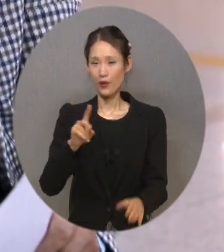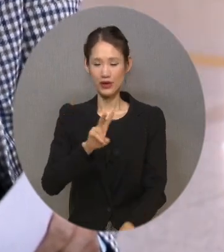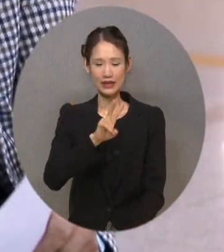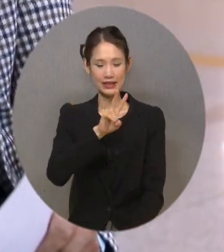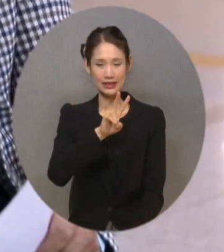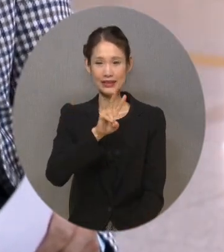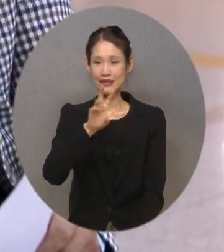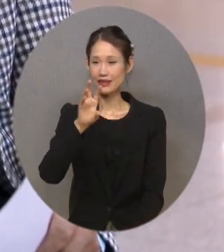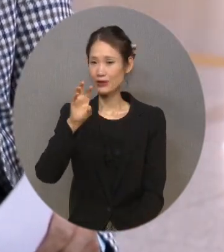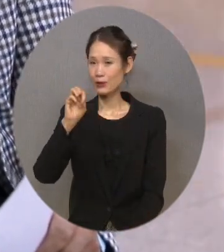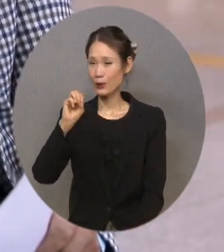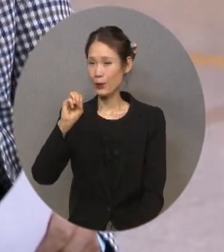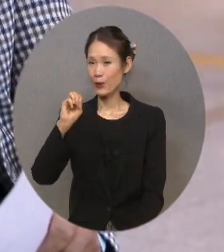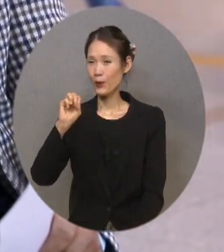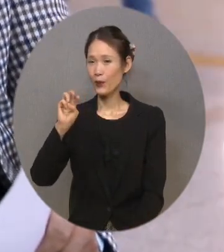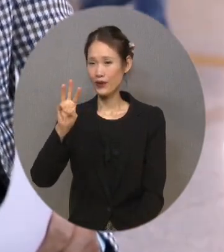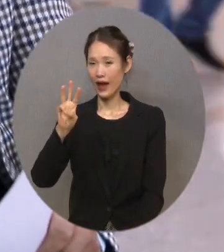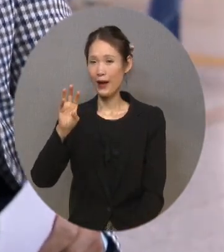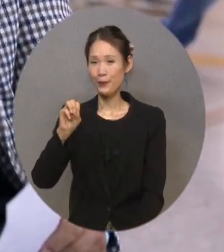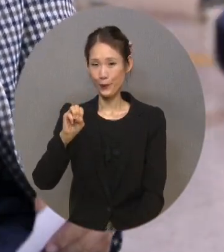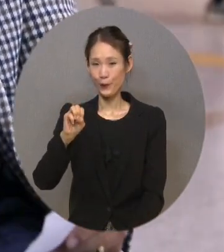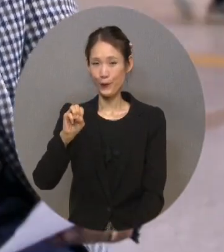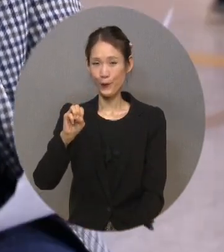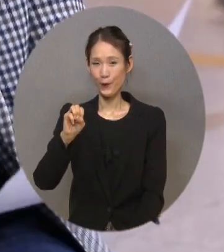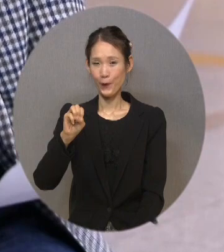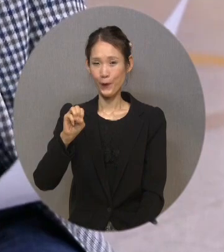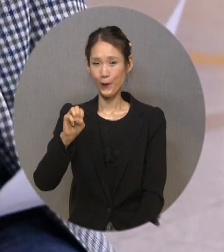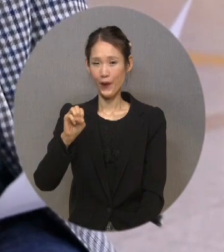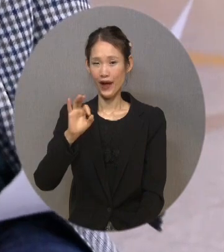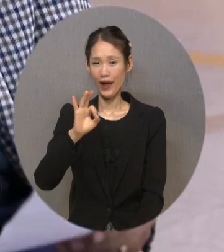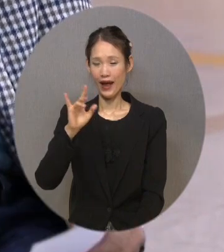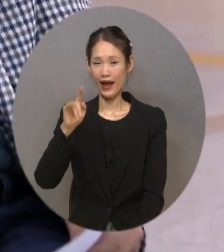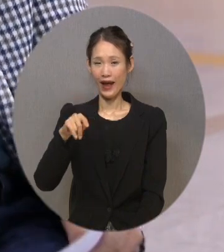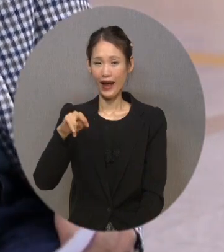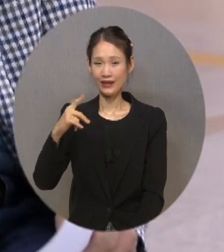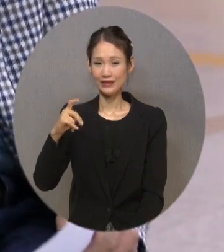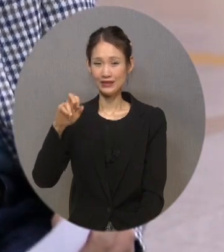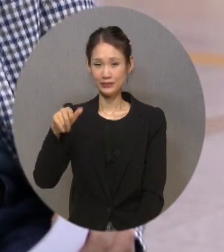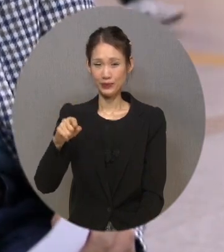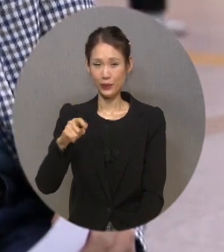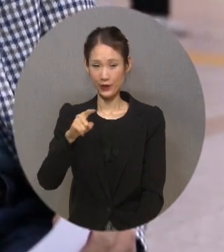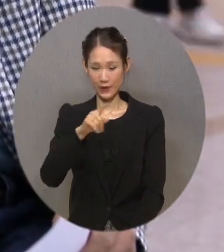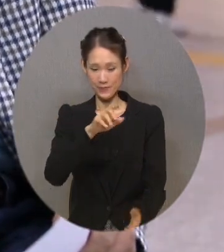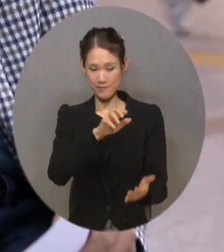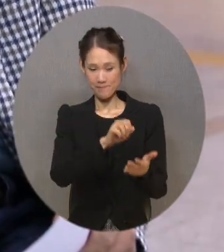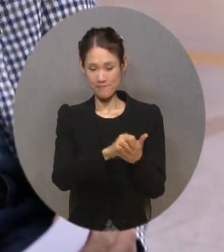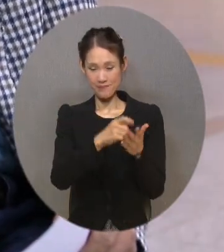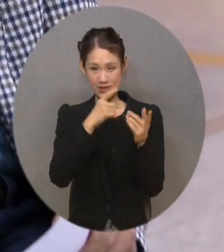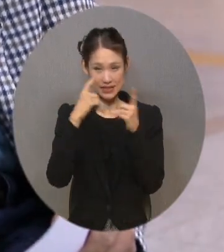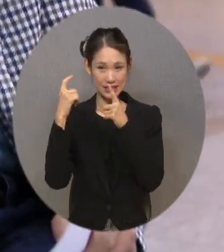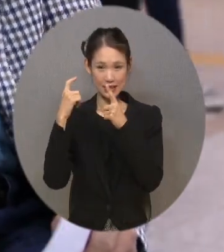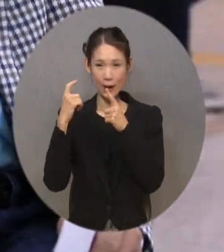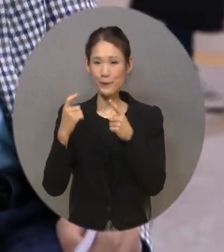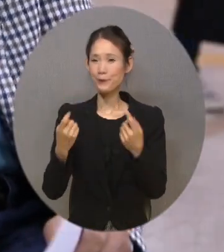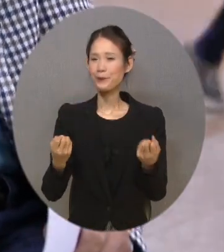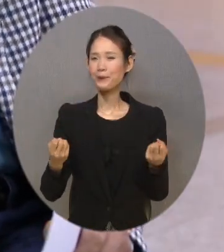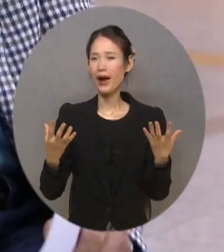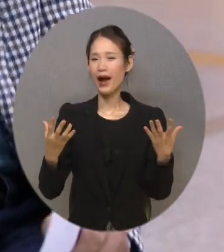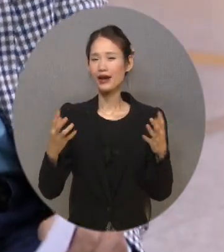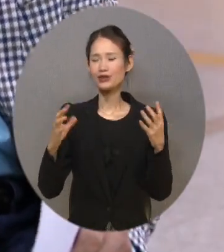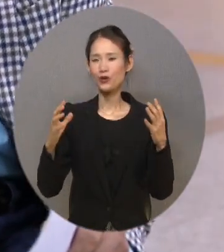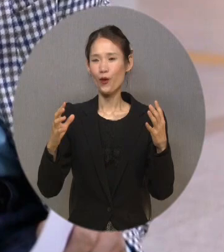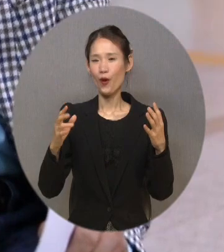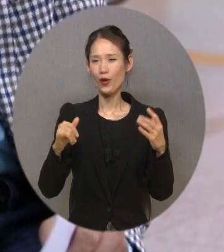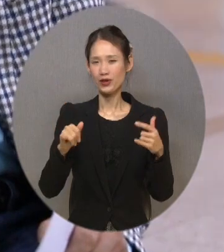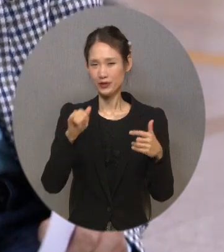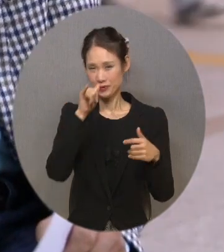있잖아. 2030. 아, 예, 예. 아, 그 있죠. 우리가 그거 유치 기념도 우리가 응원해야 돼. 맞습니다. 예, 예, 예. 하여튼 그러면 우리